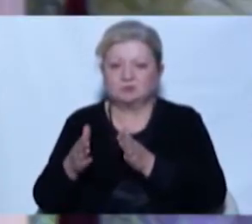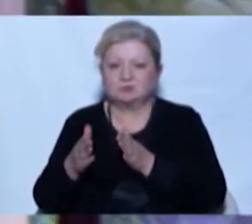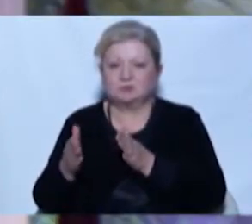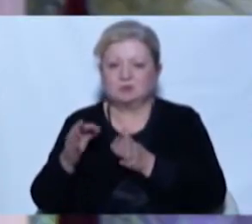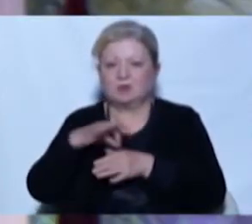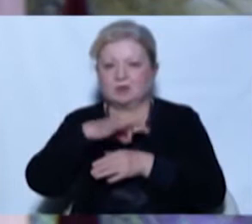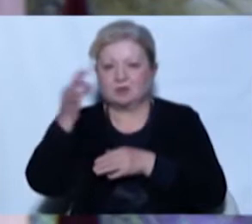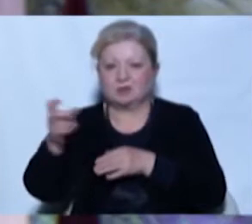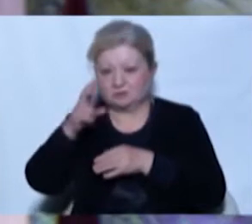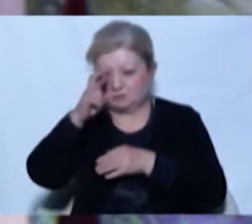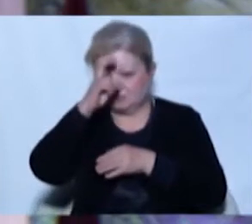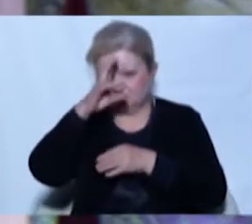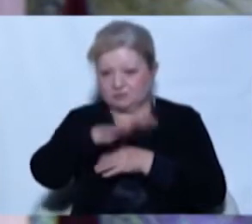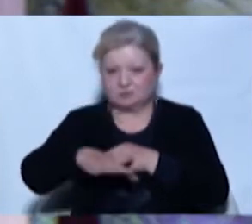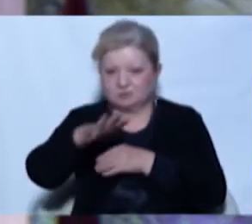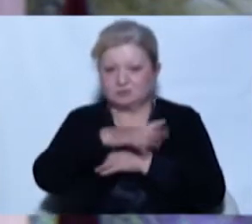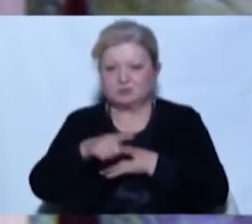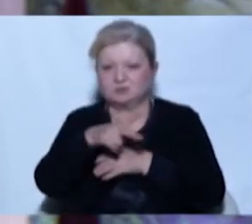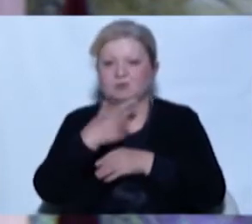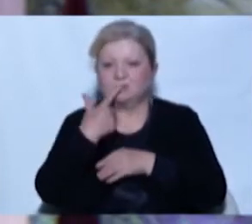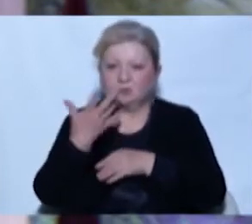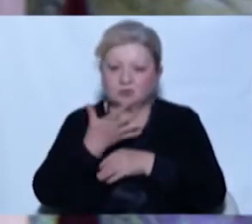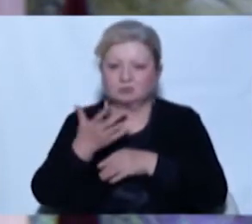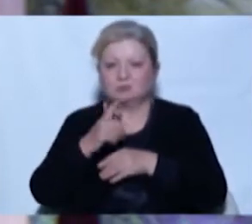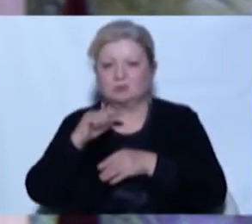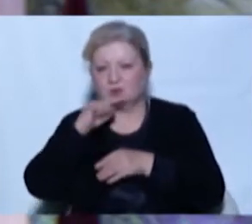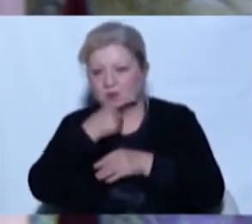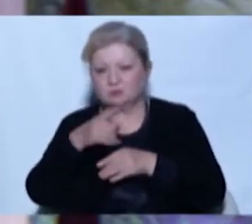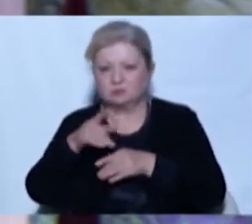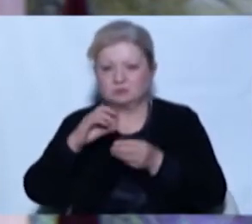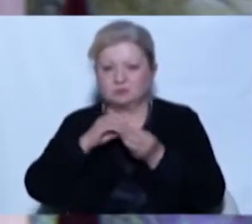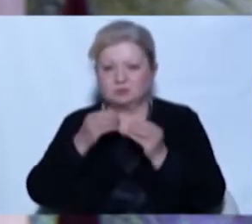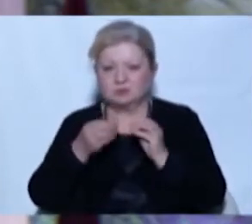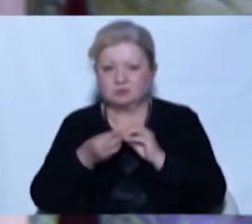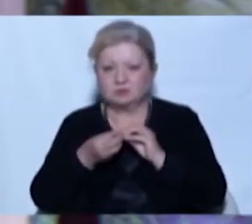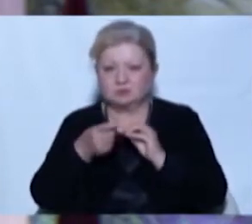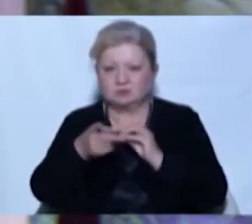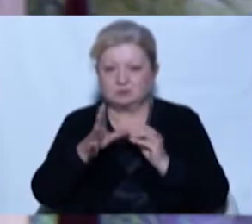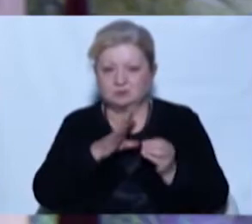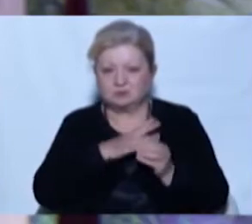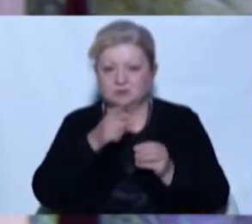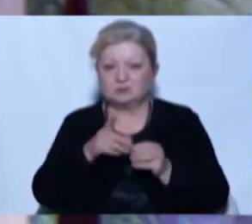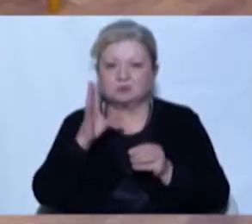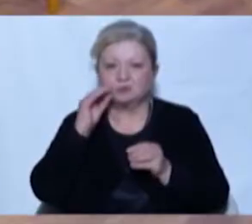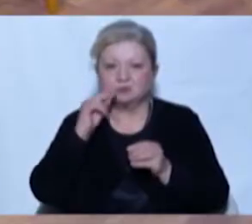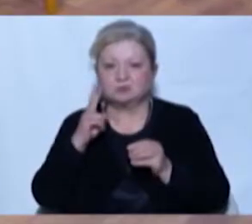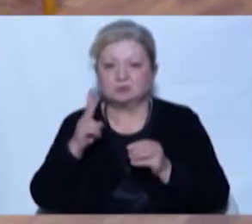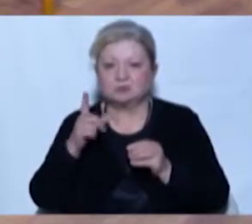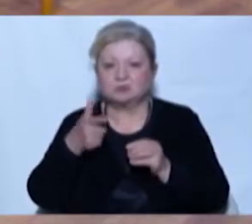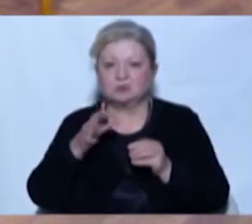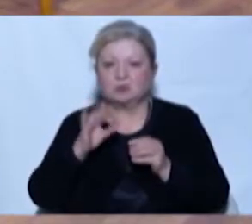აღმოსავლეთ ევროპის ქვეყნებში პოლიტიკურ ეკონომიურ კრიზისად და როდესაც მიხეილ გორბაჩოვმა